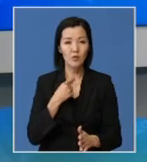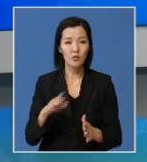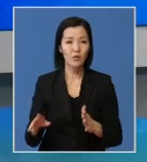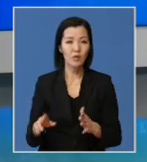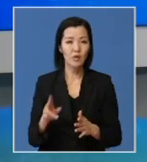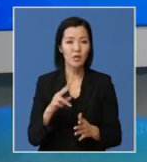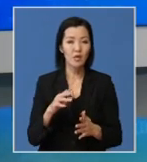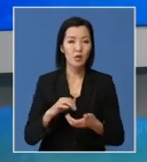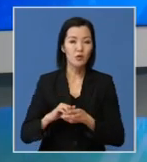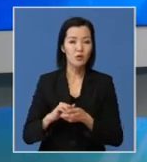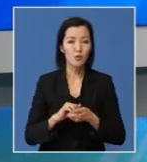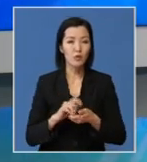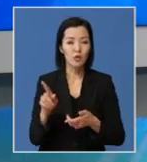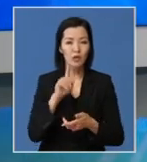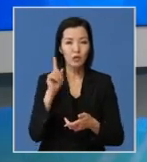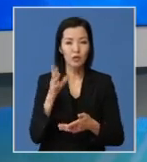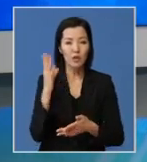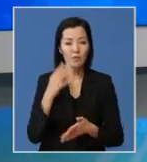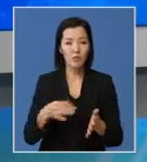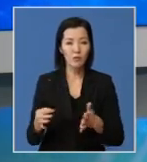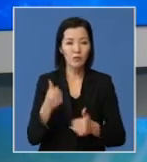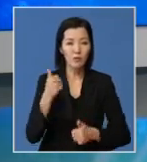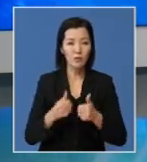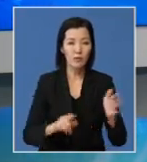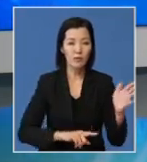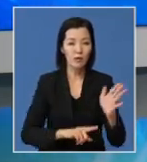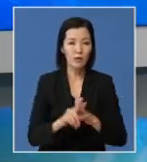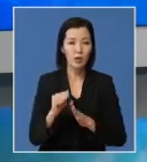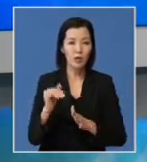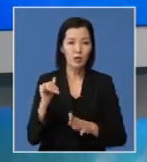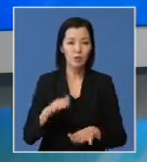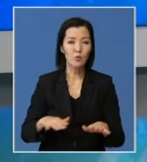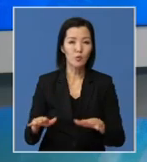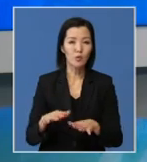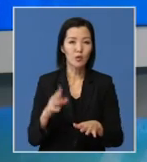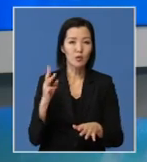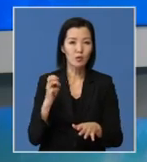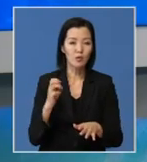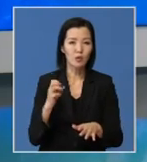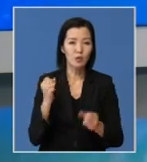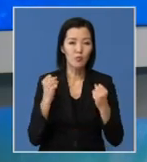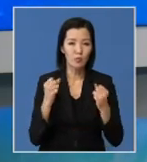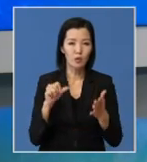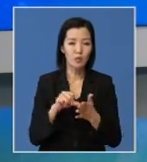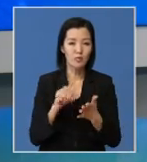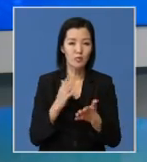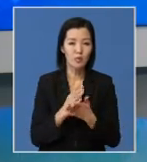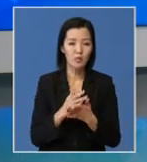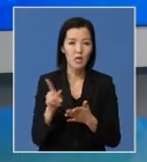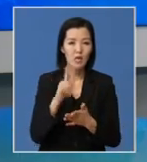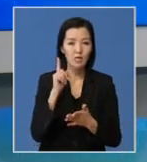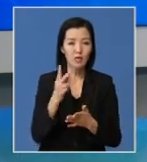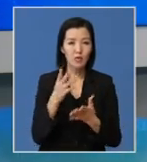Талдықорғанда дзюдодан жасөспірімдер арасында Алматы облысының чемпионаты басталды. Оған жетісу өңірінің әр аймағынан 300-ден аса спортшы қатысып жатыр.